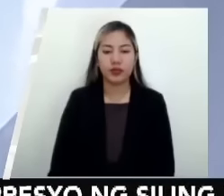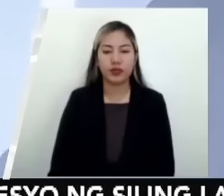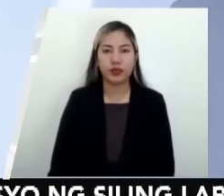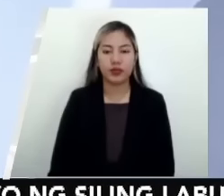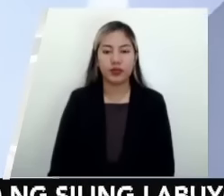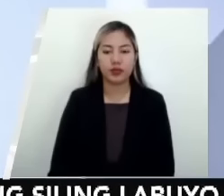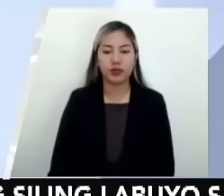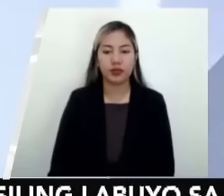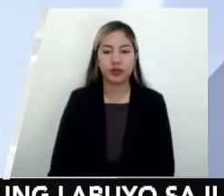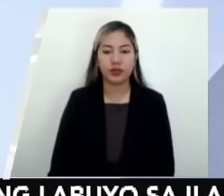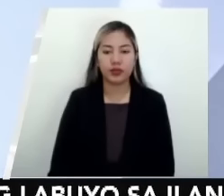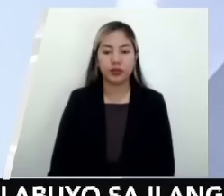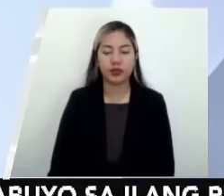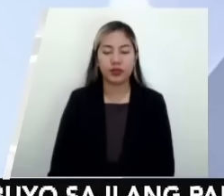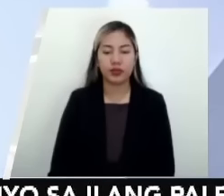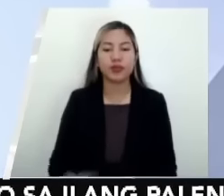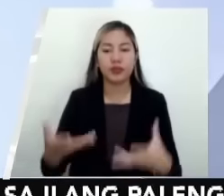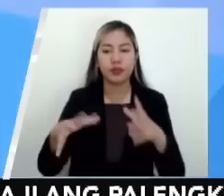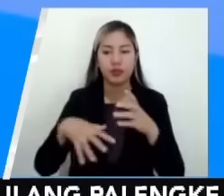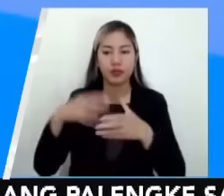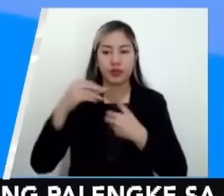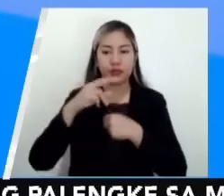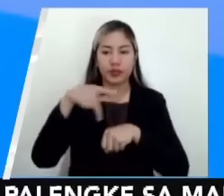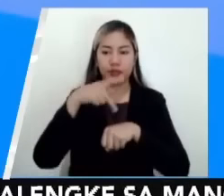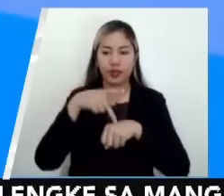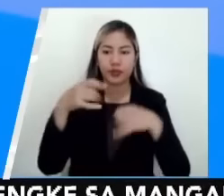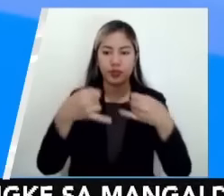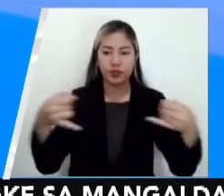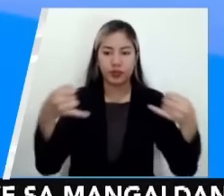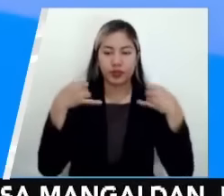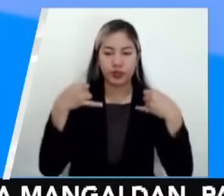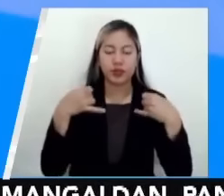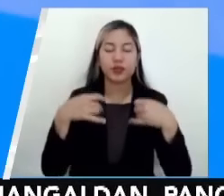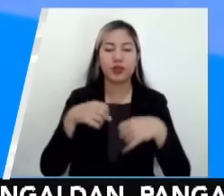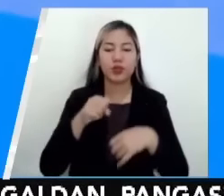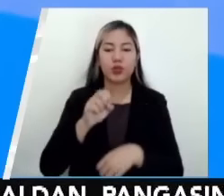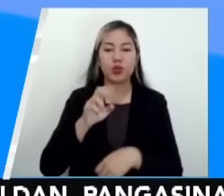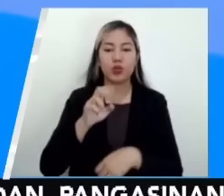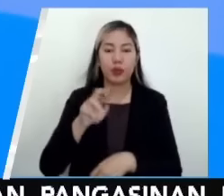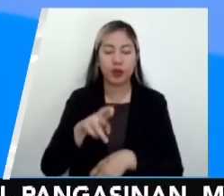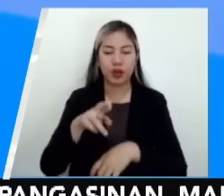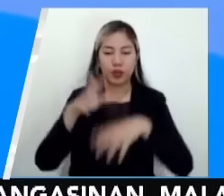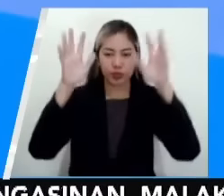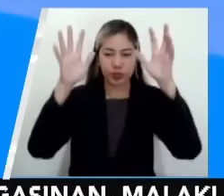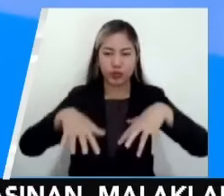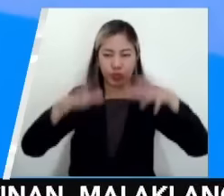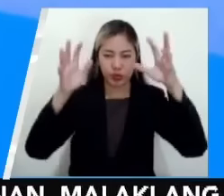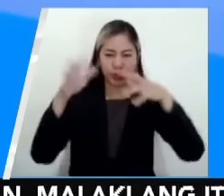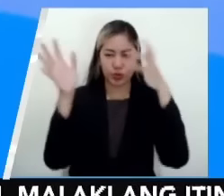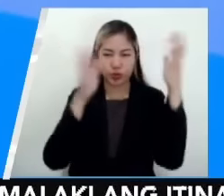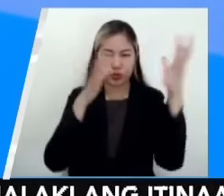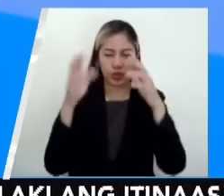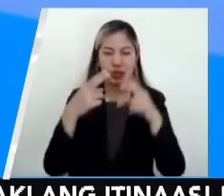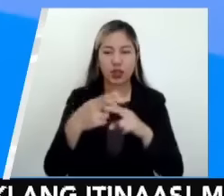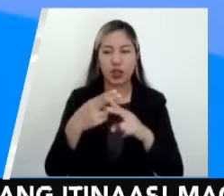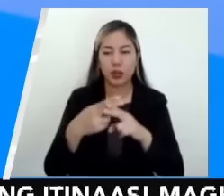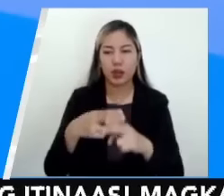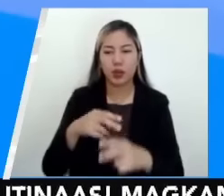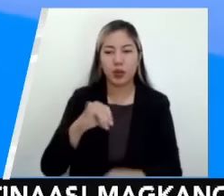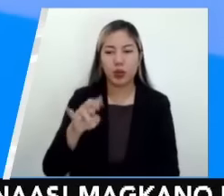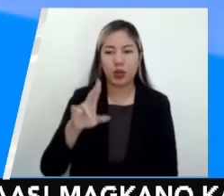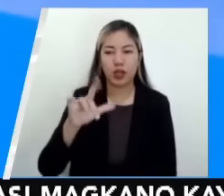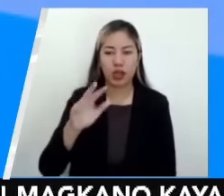Nasa labas na po ng Philippine Area of Responsibility ang Super Bagyong Hulyan. Inaabangan pa natin ang pinakabagong bulletin ng pag-asa kaugnay